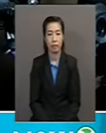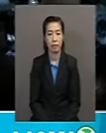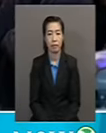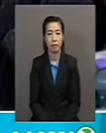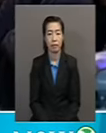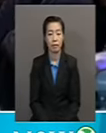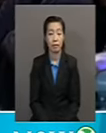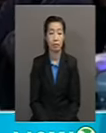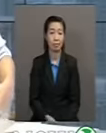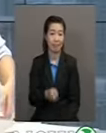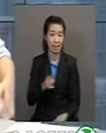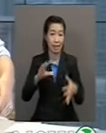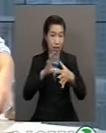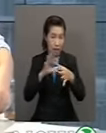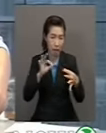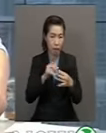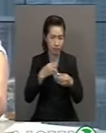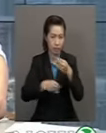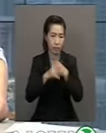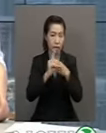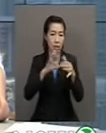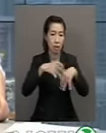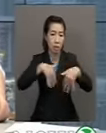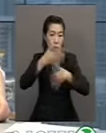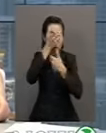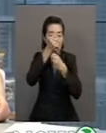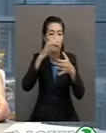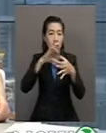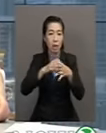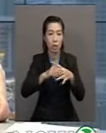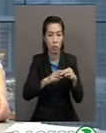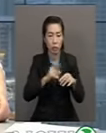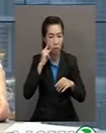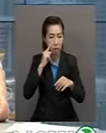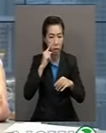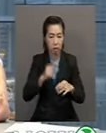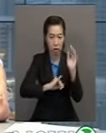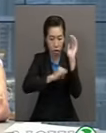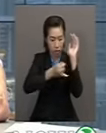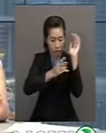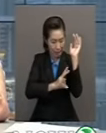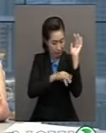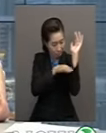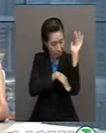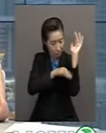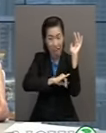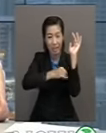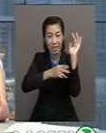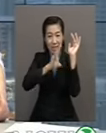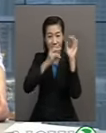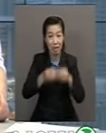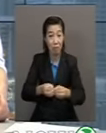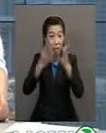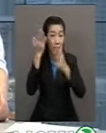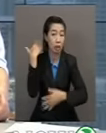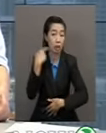อีกหนคดีนะครับที่อยู่ในความสนใจของประชาชนก็คือเหตุลอบวางระเบิดในพื้นที่ 7จังหวัดภาคใต้ตอนบนนะฮะล่าสุดเพิ่งจะมี